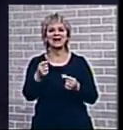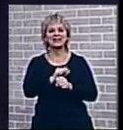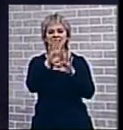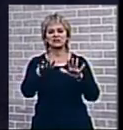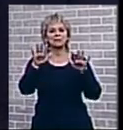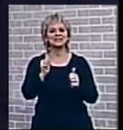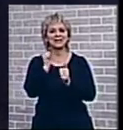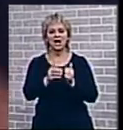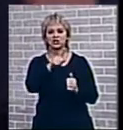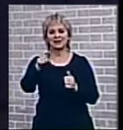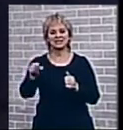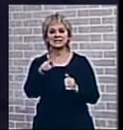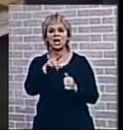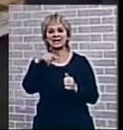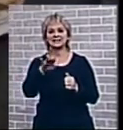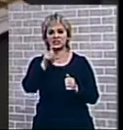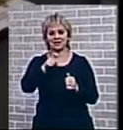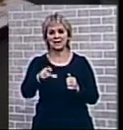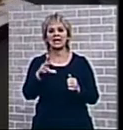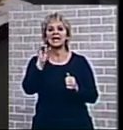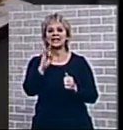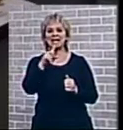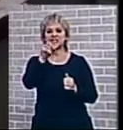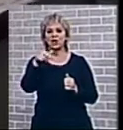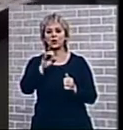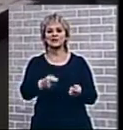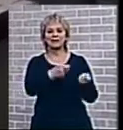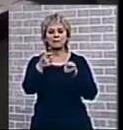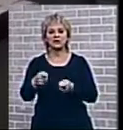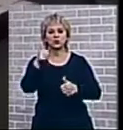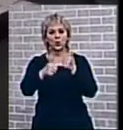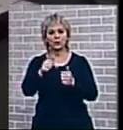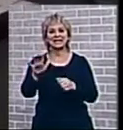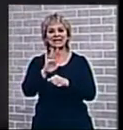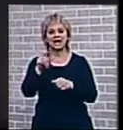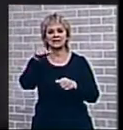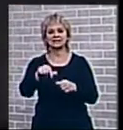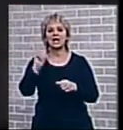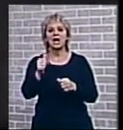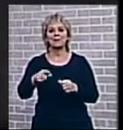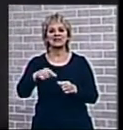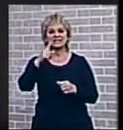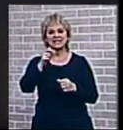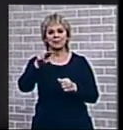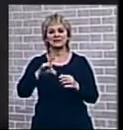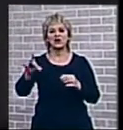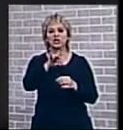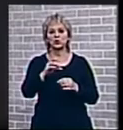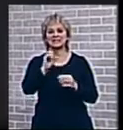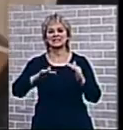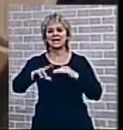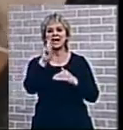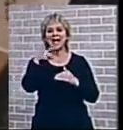места для каждого из нас, россиянина. Инесса Зайковская привезла на конкурс кинокартину из самого западного региона страны